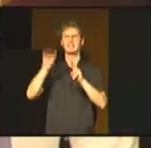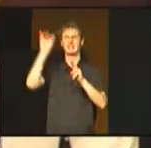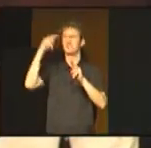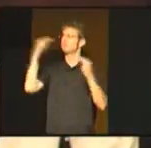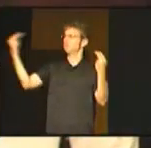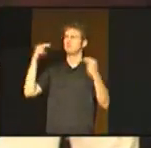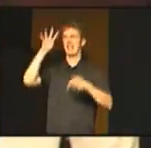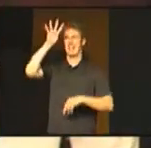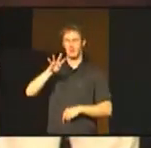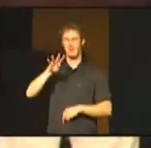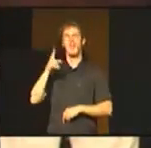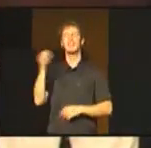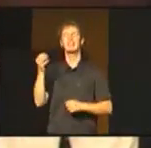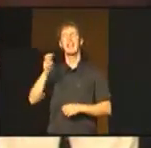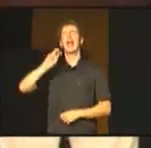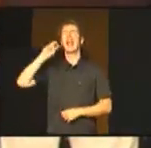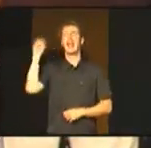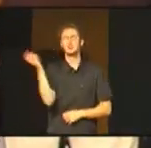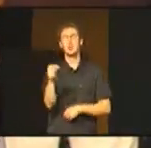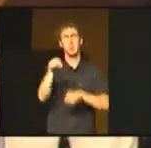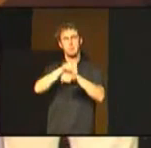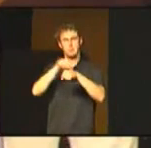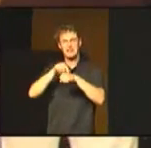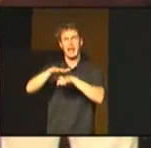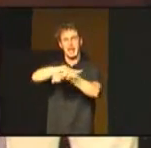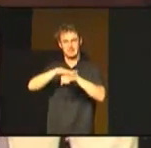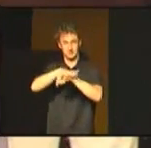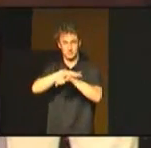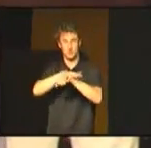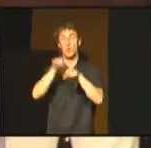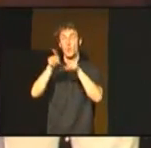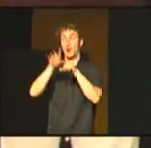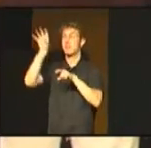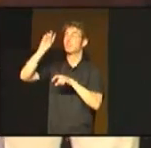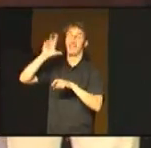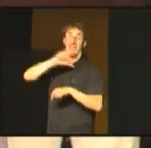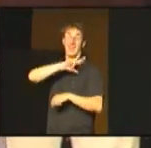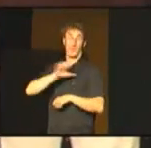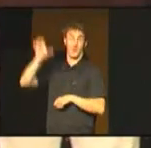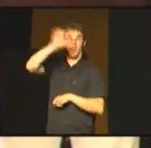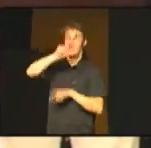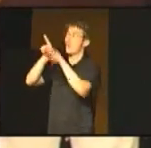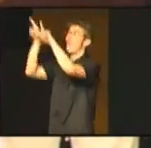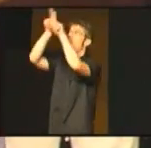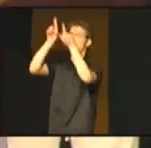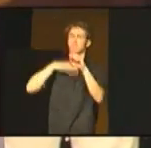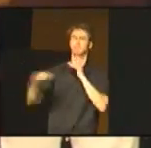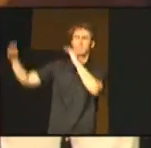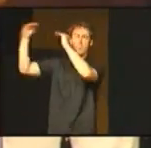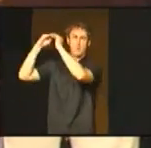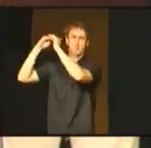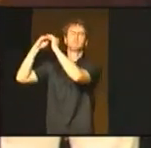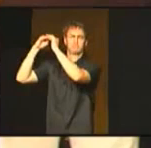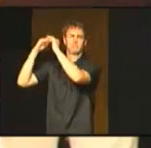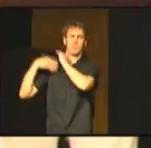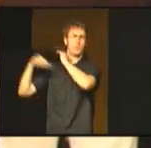cal dotar-nos dels recursos polítics i administratius que tenen els altres estats d'Europa. Ara sabem, entre